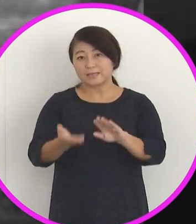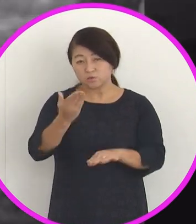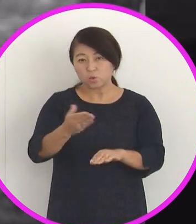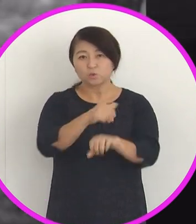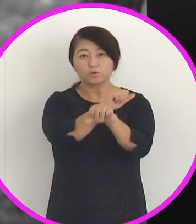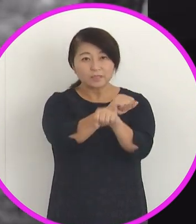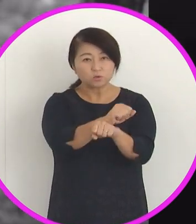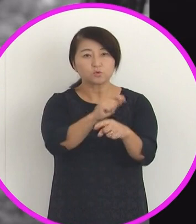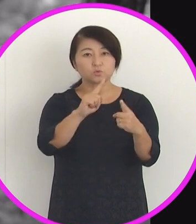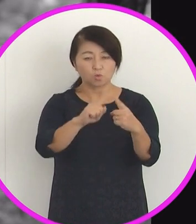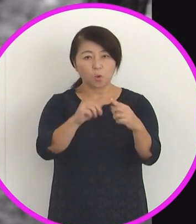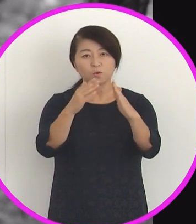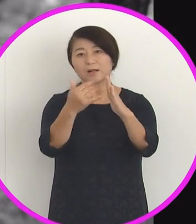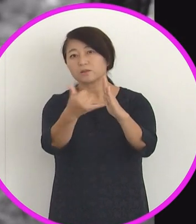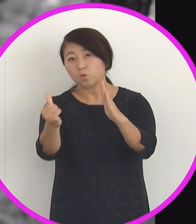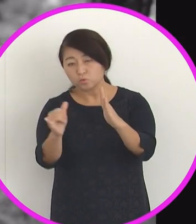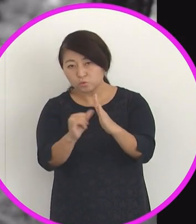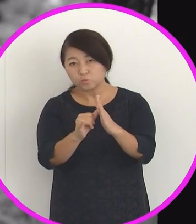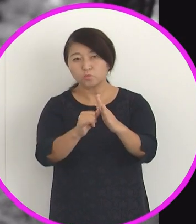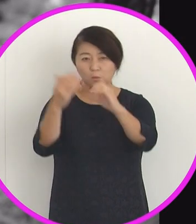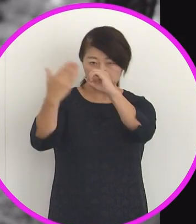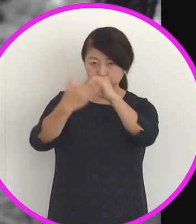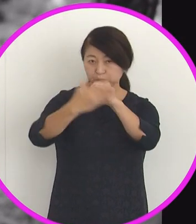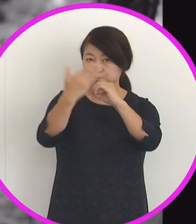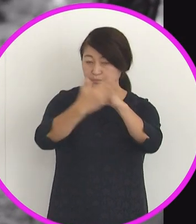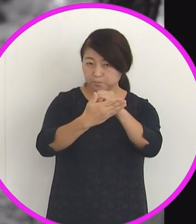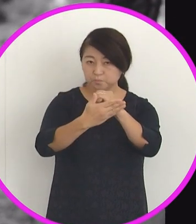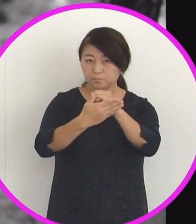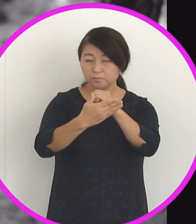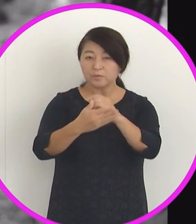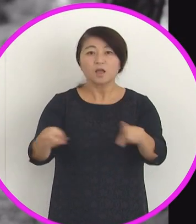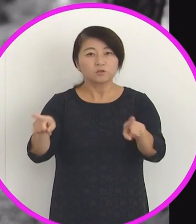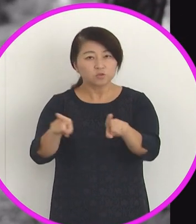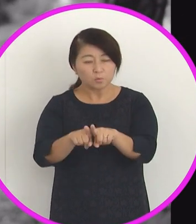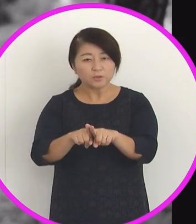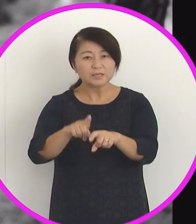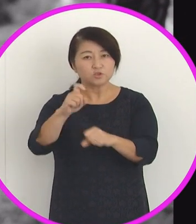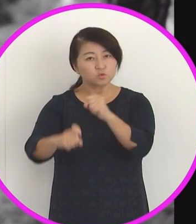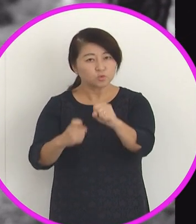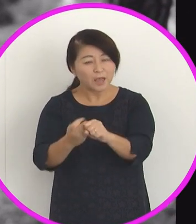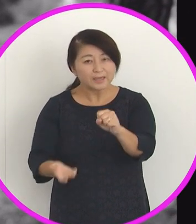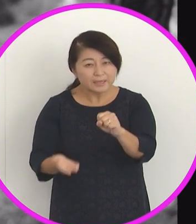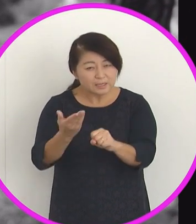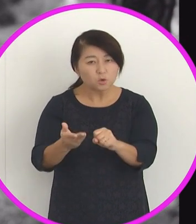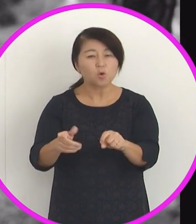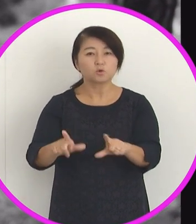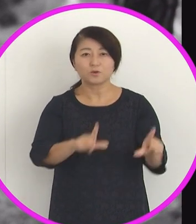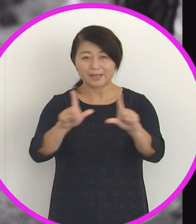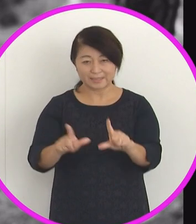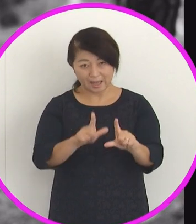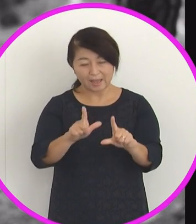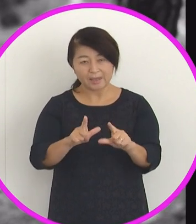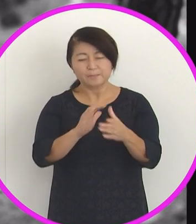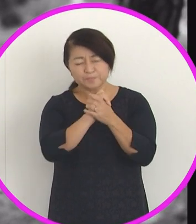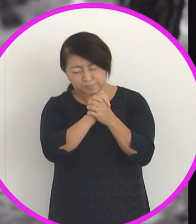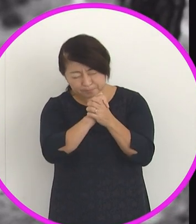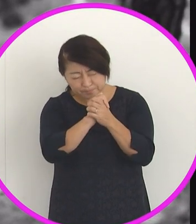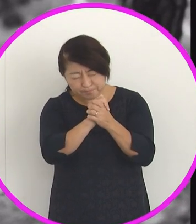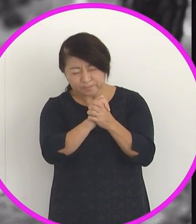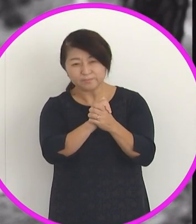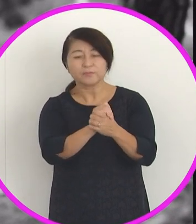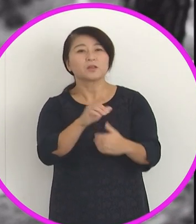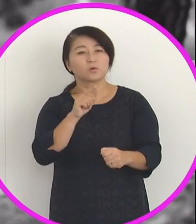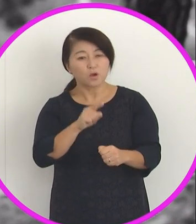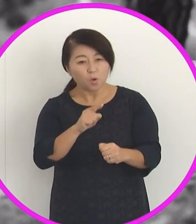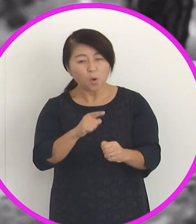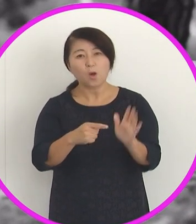方を対象とした撮影で、10年以上共に暮らし、思いを伝え合ってきた犬たちとの魂のつながりを表現したい